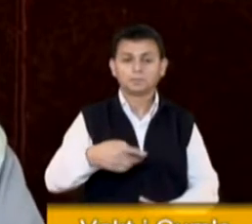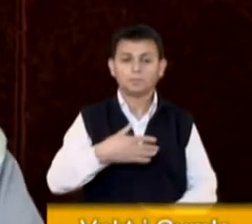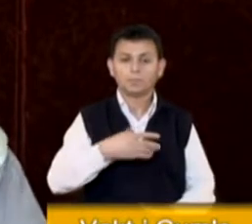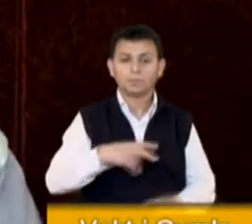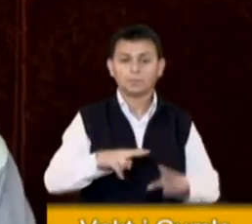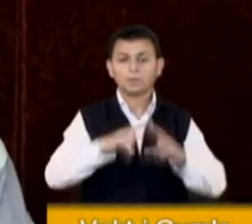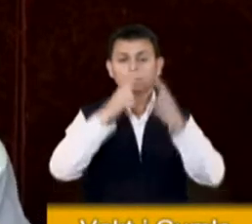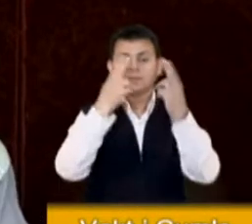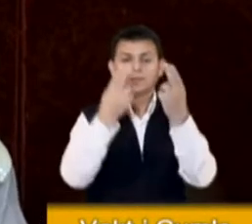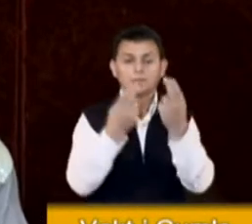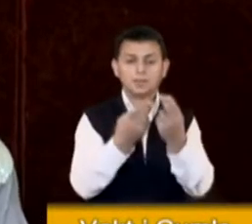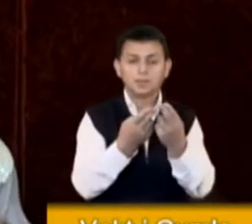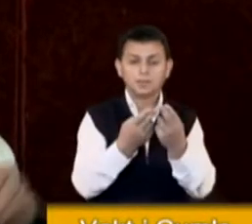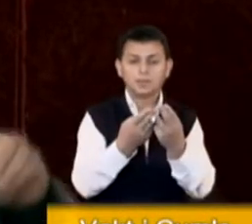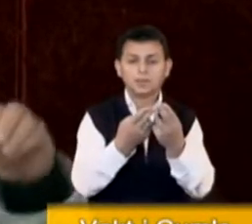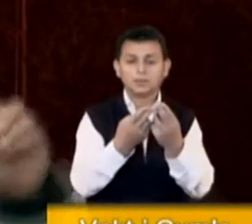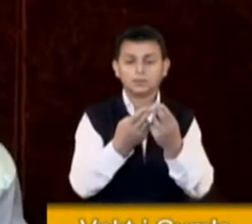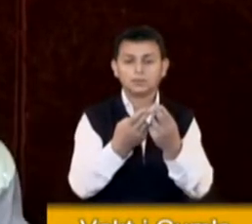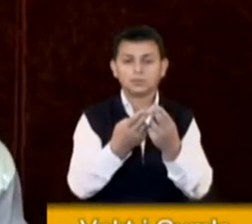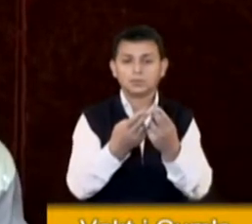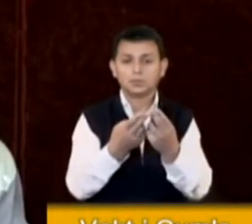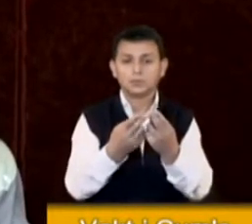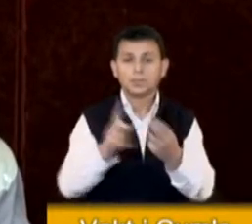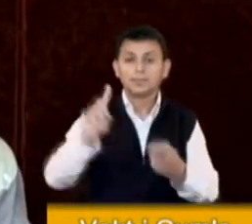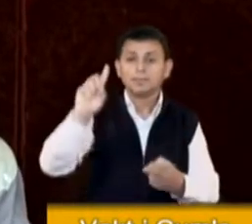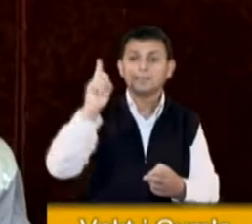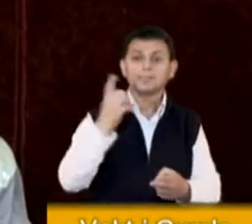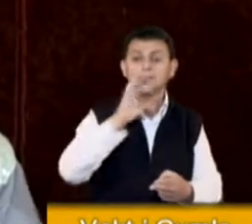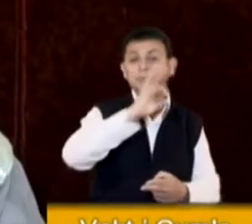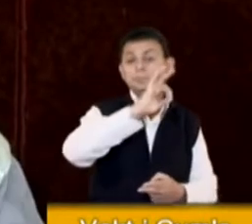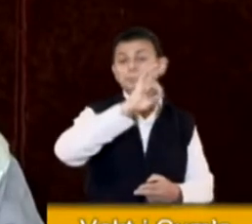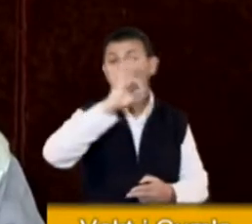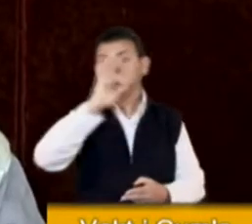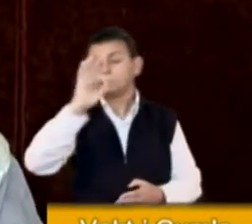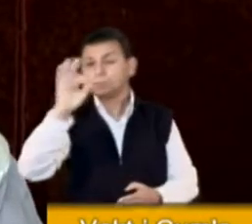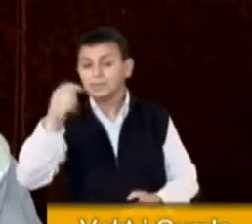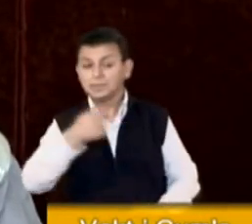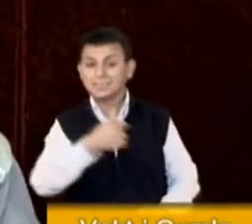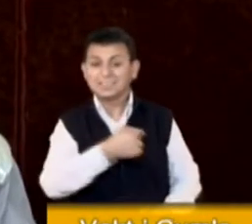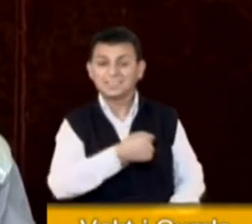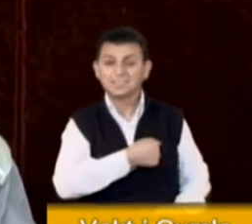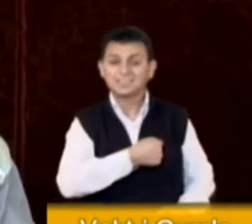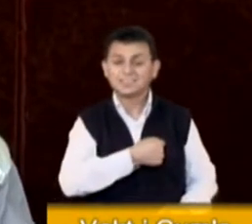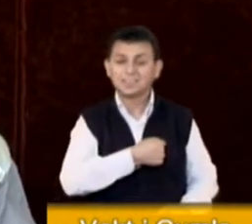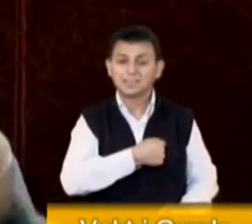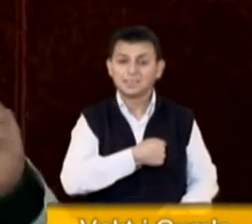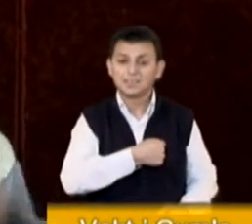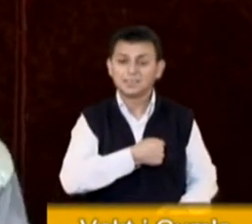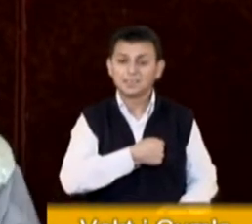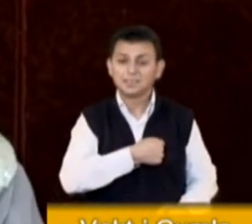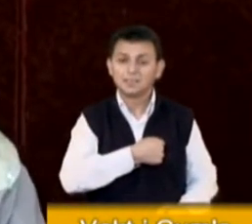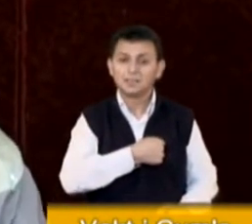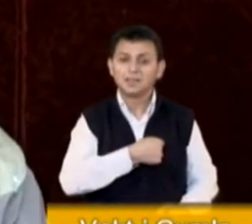رِزْقُهَا Yeryüzünde hiçbir canlı, hatta dört ayaklı manasına da geliyor dabbe, dört ayaklı